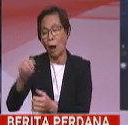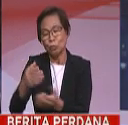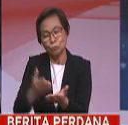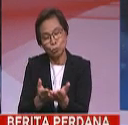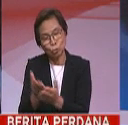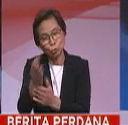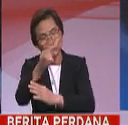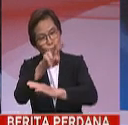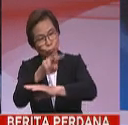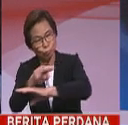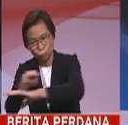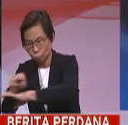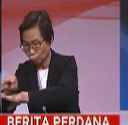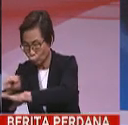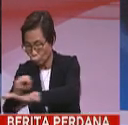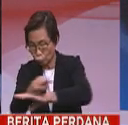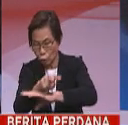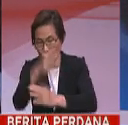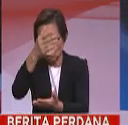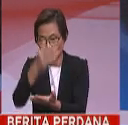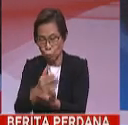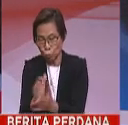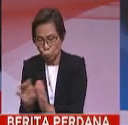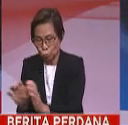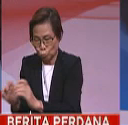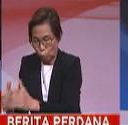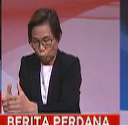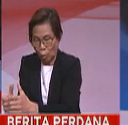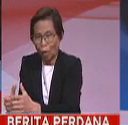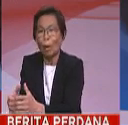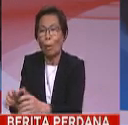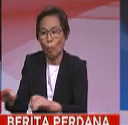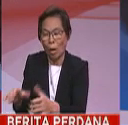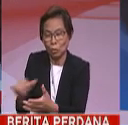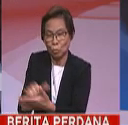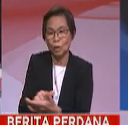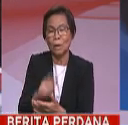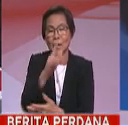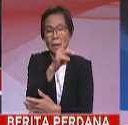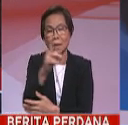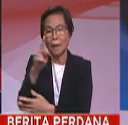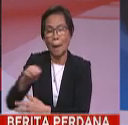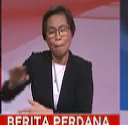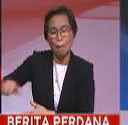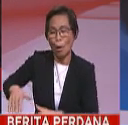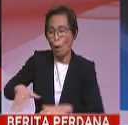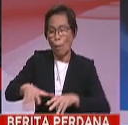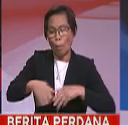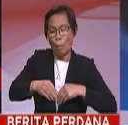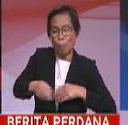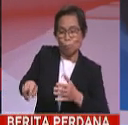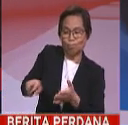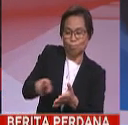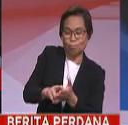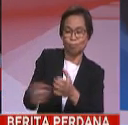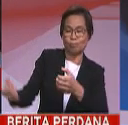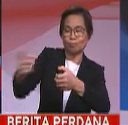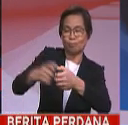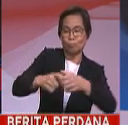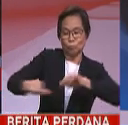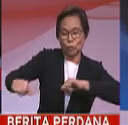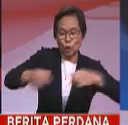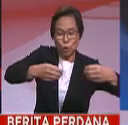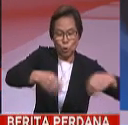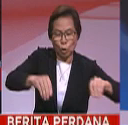terus membuat pemantauan bagi mengekang sindiket terbabit. Buat masa ini, Kementerian Kesihatan belum menerima sebarang laporan berhubung